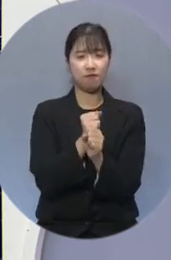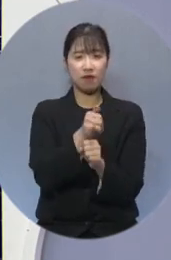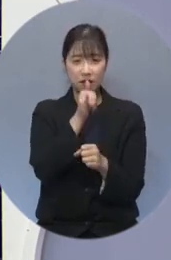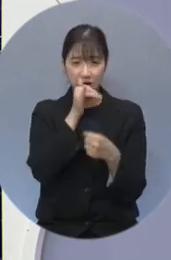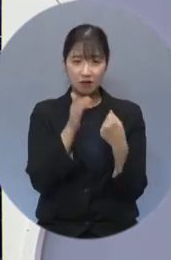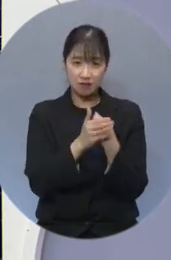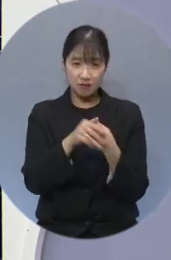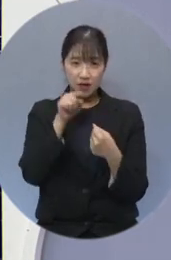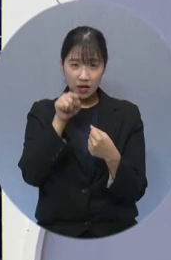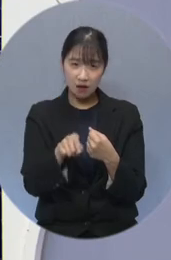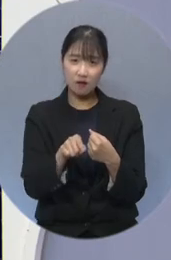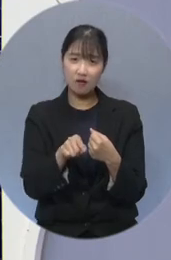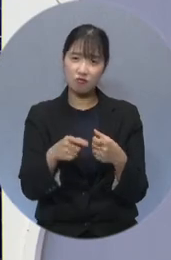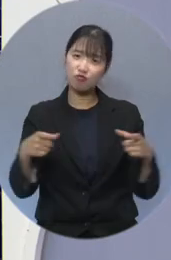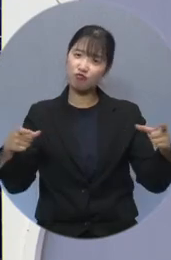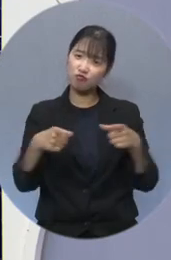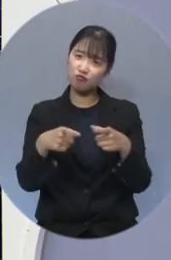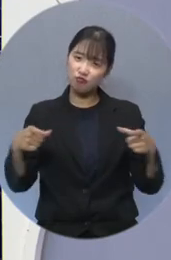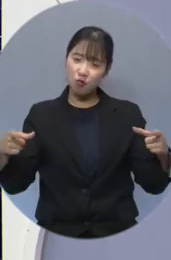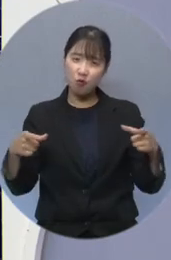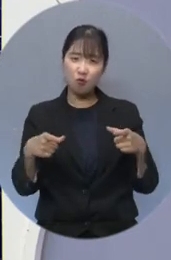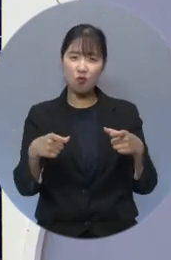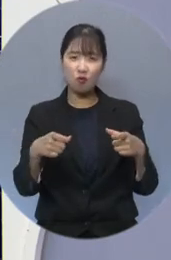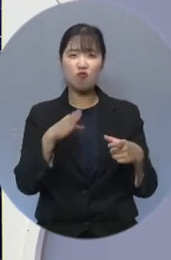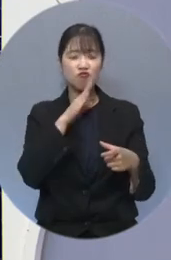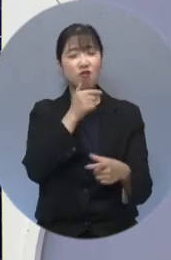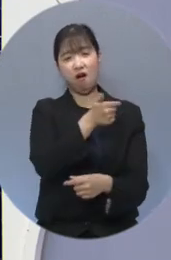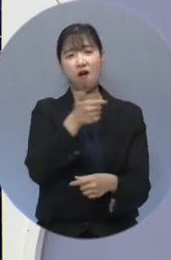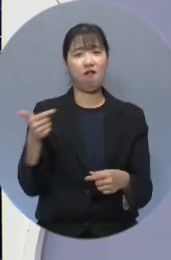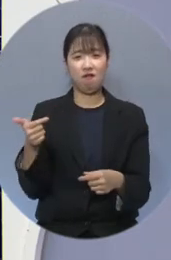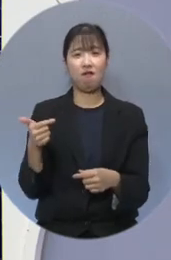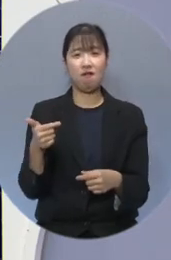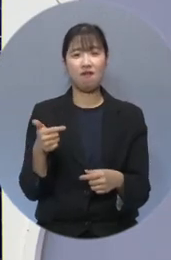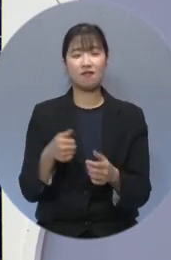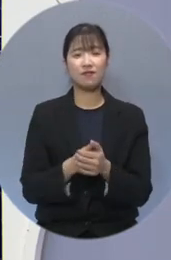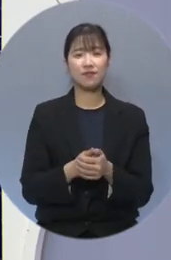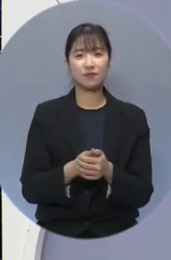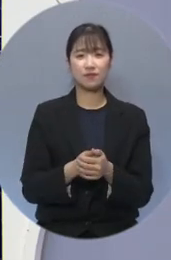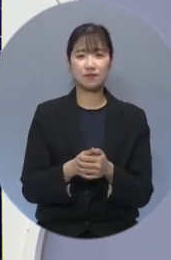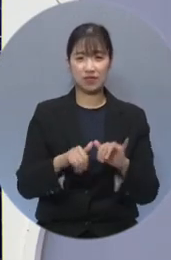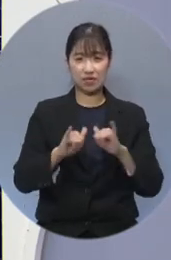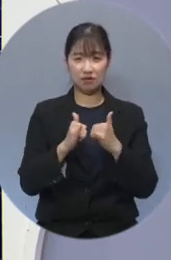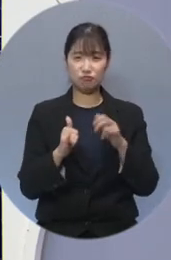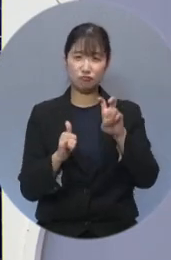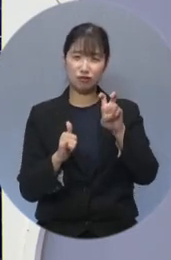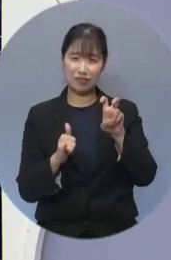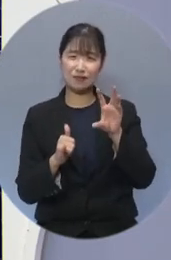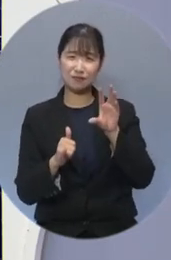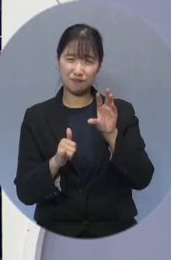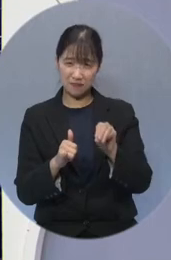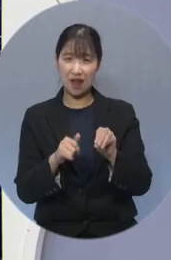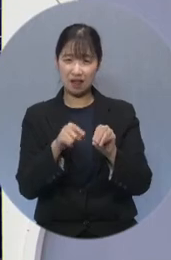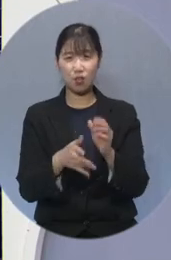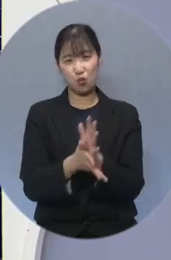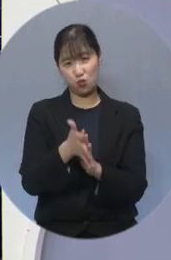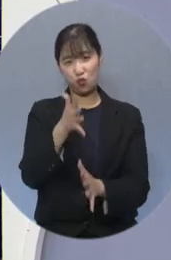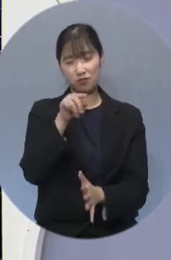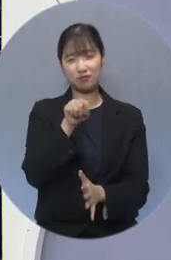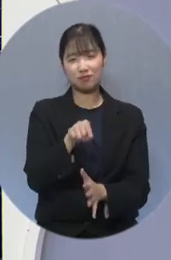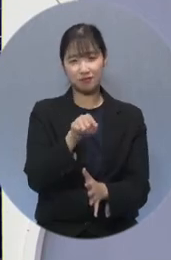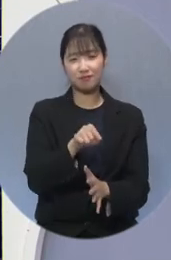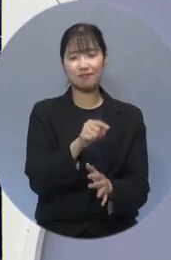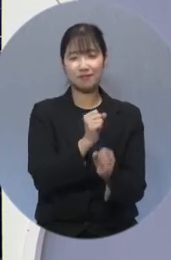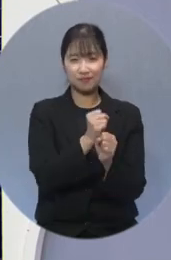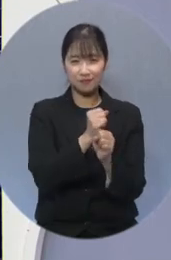이 발행 규모가 그러니까 굉장한 거죠. 지역 화폐가 인구 20만 가까운 도시에서 그런